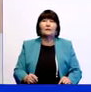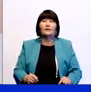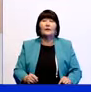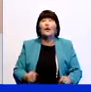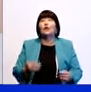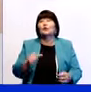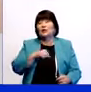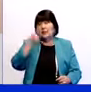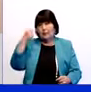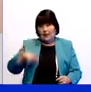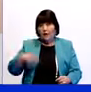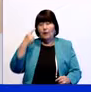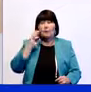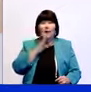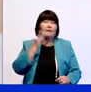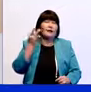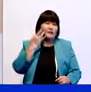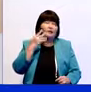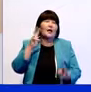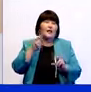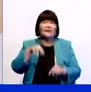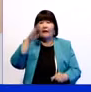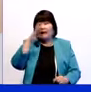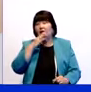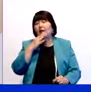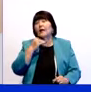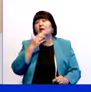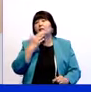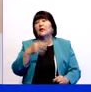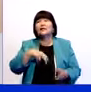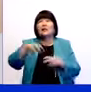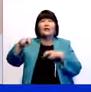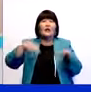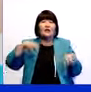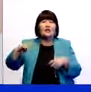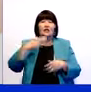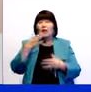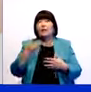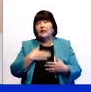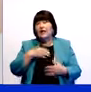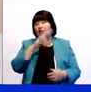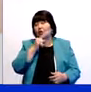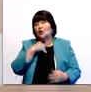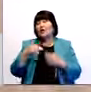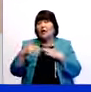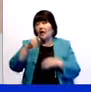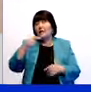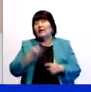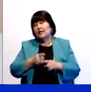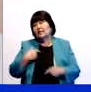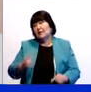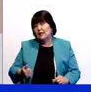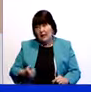сколько себя помню мама все время искал отца рассылала повсюду запросы наш дедушка воевал мы этим